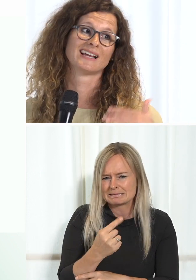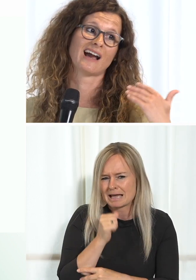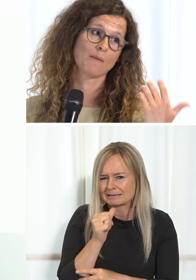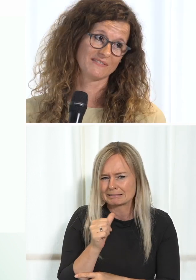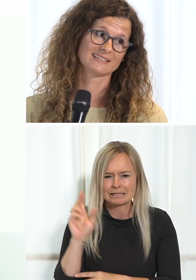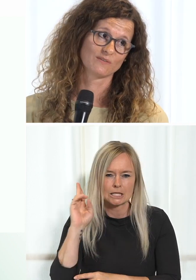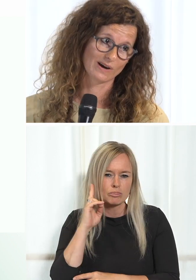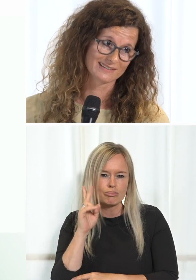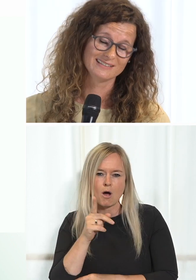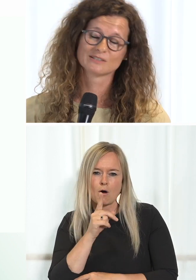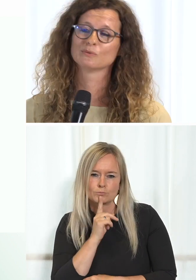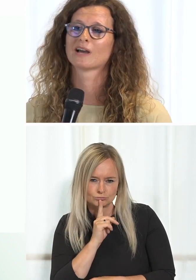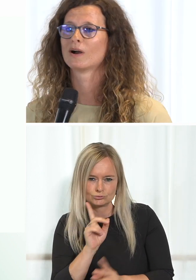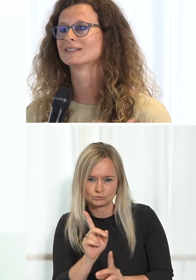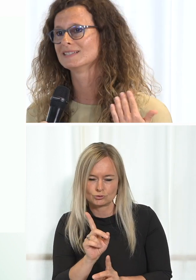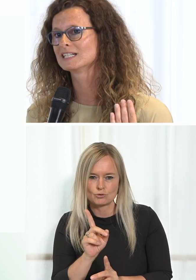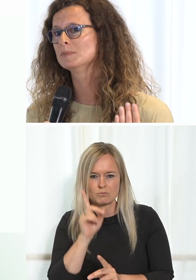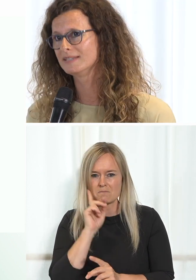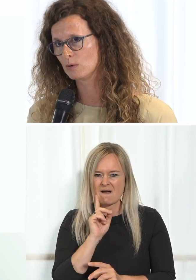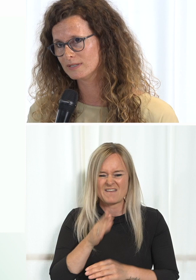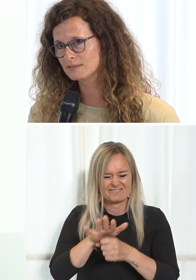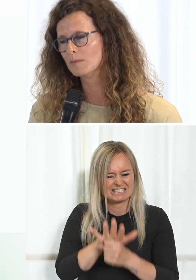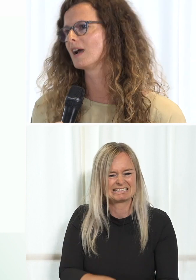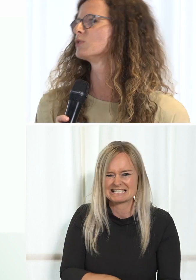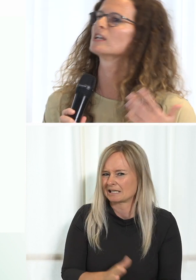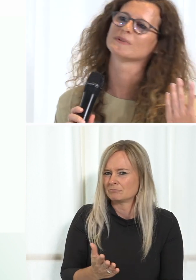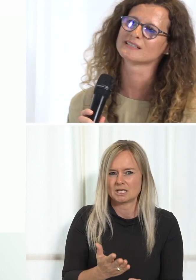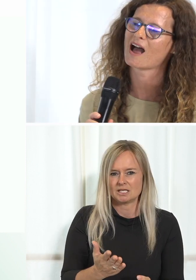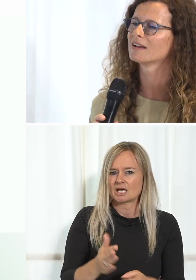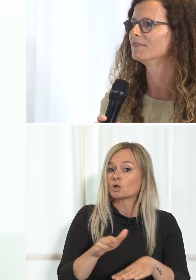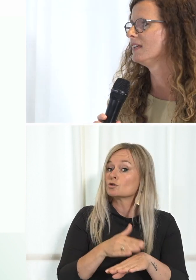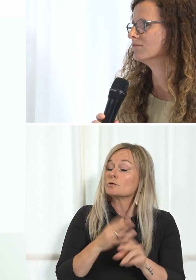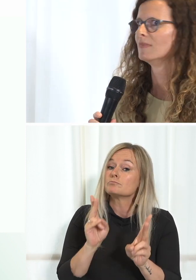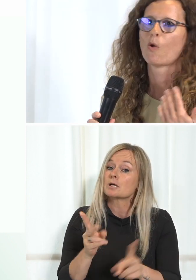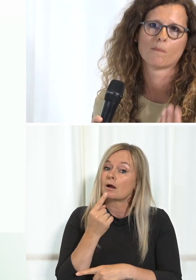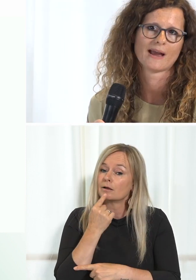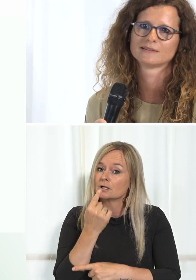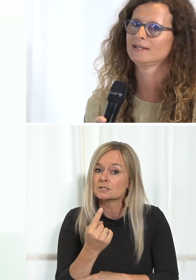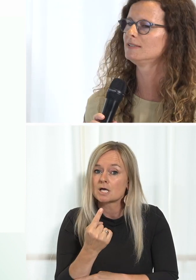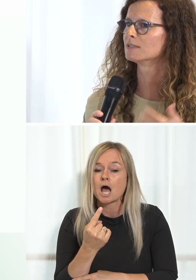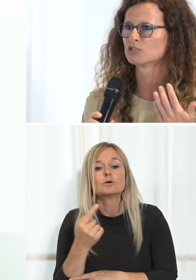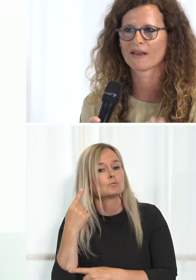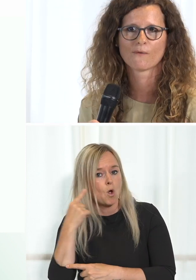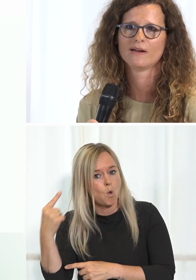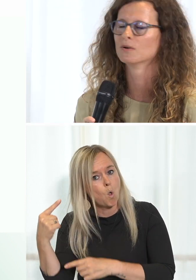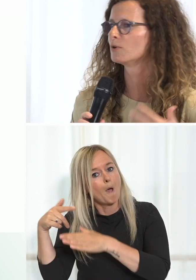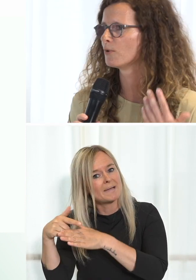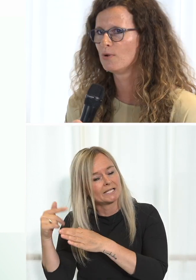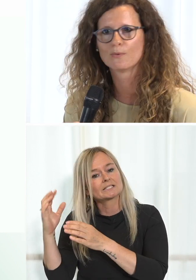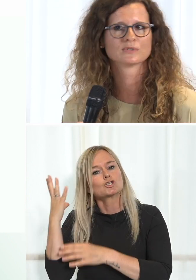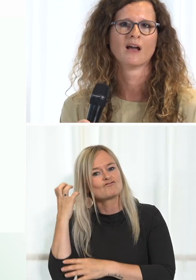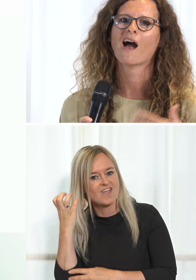weil es ein abwertendes Wort ist und auch eine Diskriminierung ist. Man kann zum Beispiel sagen, wie hörbeeinträchtig, schwerhörig